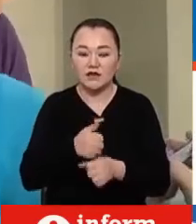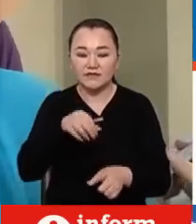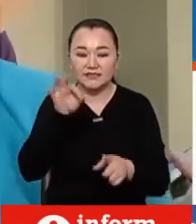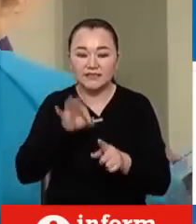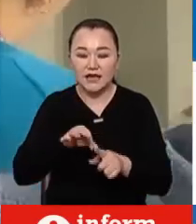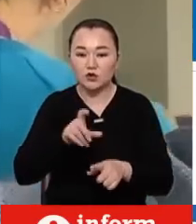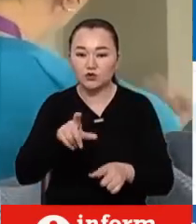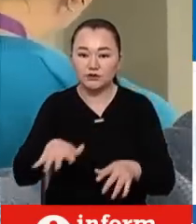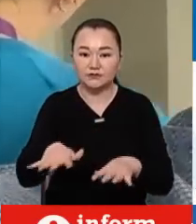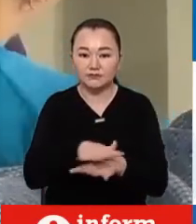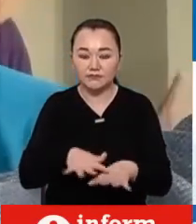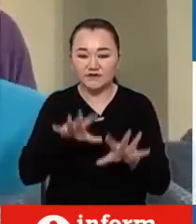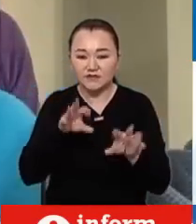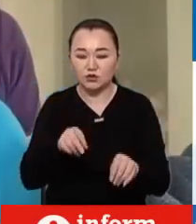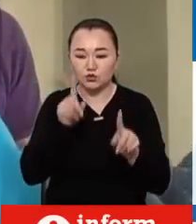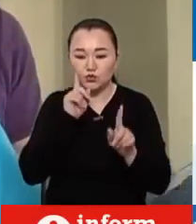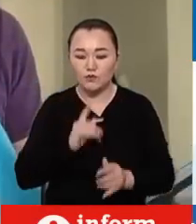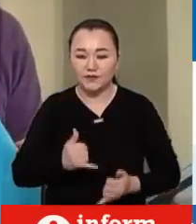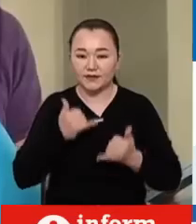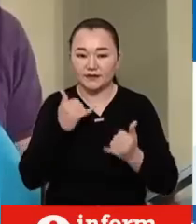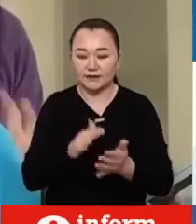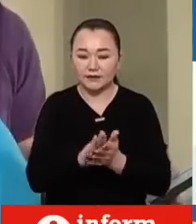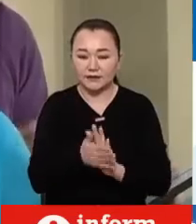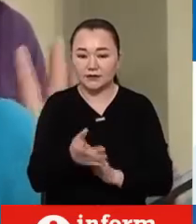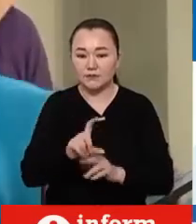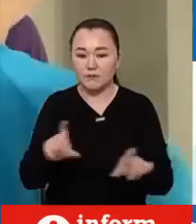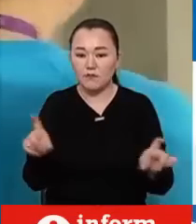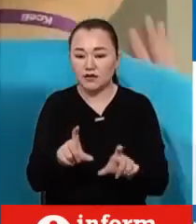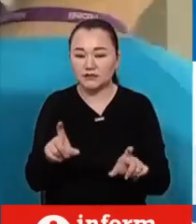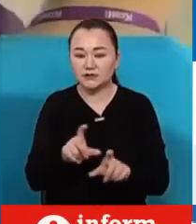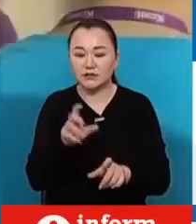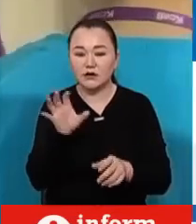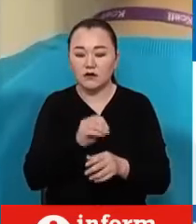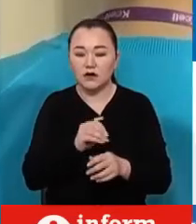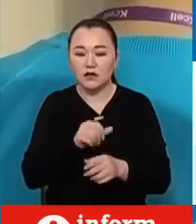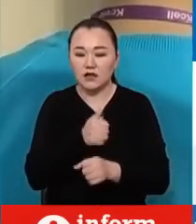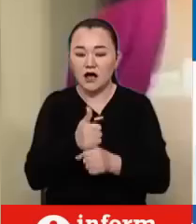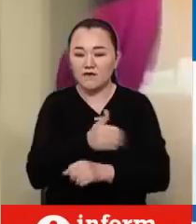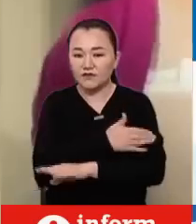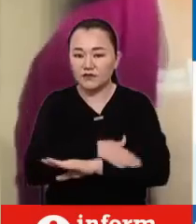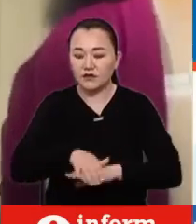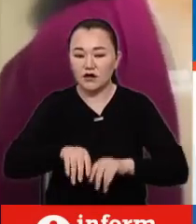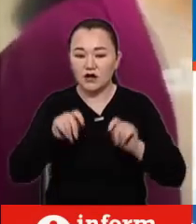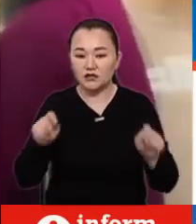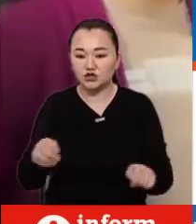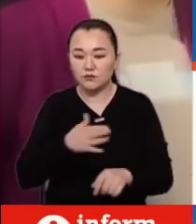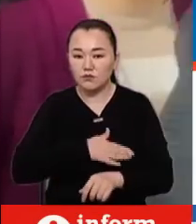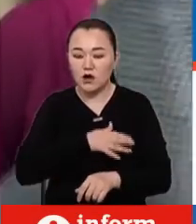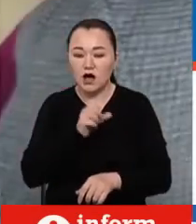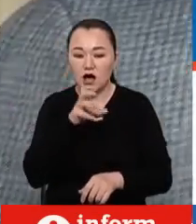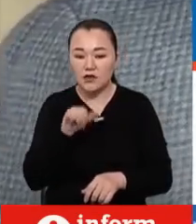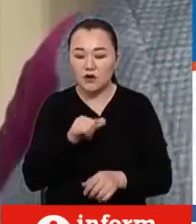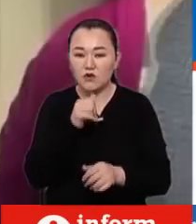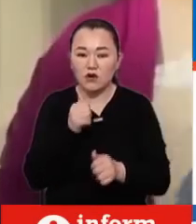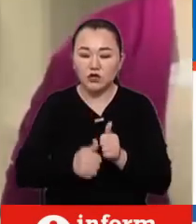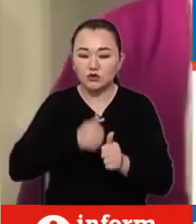мақсатымыз клиенттер үшін барынша қолайлы жағдай жасау. Сол үшін дүкенімізді Ақтаудың басты көшесінің бойынан аштық. Біздің компаниямыз жылдар